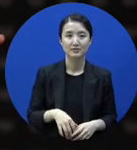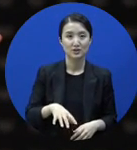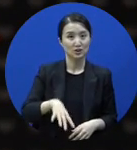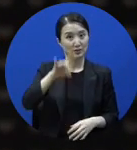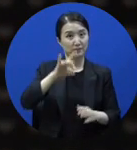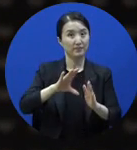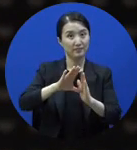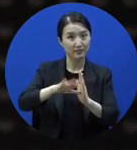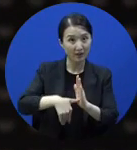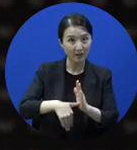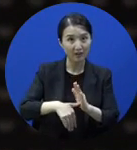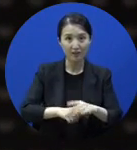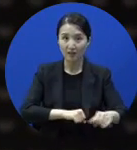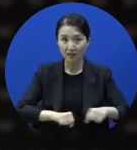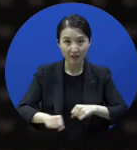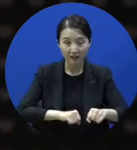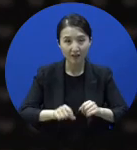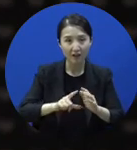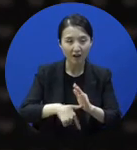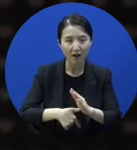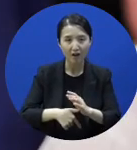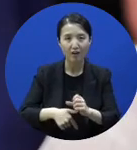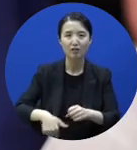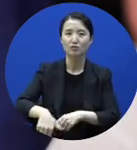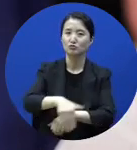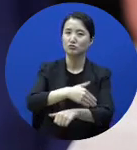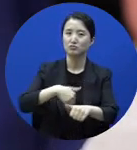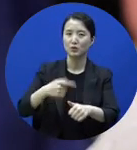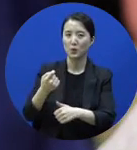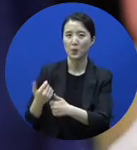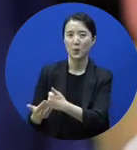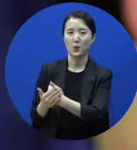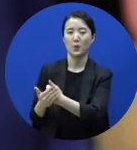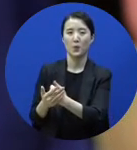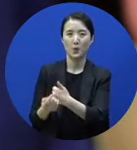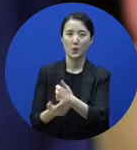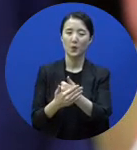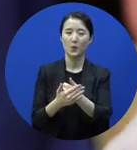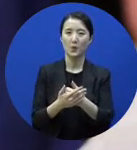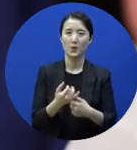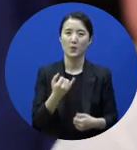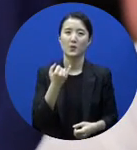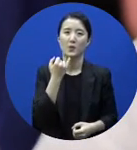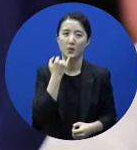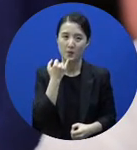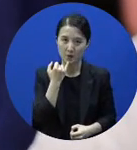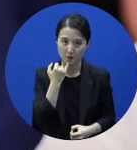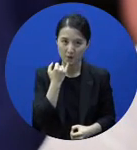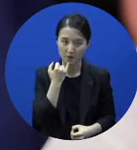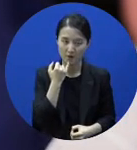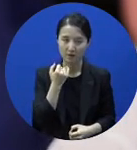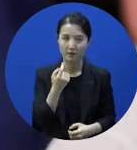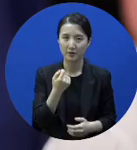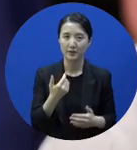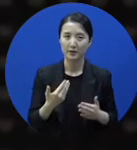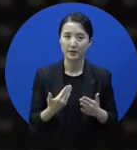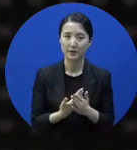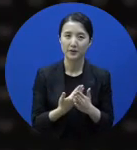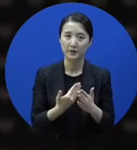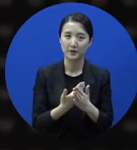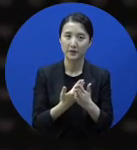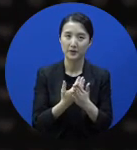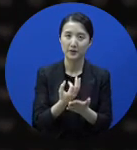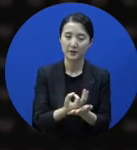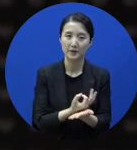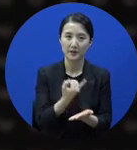처음에 시작할 때는 어때요? 주변에도 도와주지 않나요? 그러니까 주변 효과가 있어요. 지인 효과가 있습니다. 초반에는. 지인 효과로 이렇게 성장을